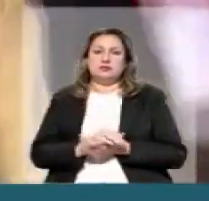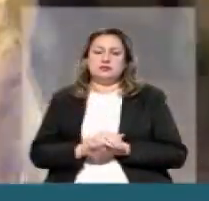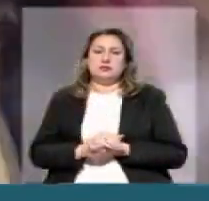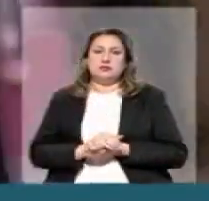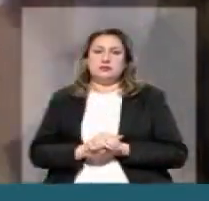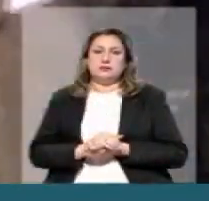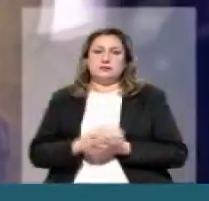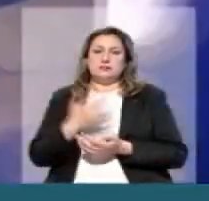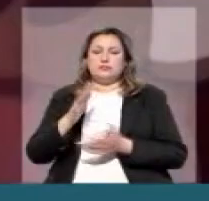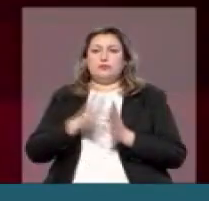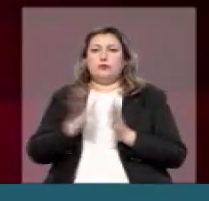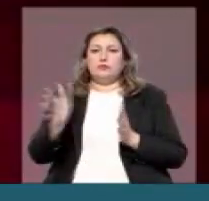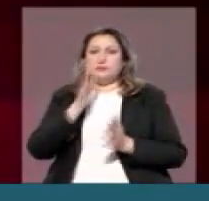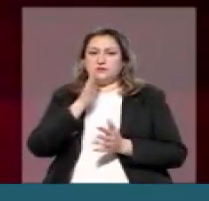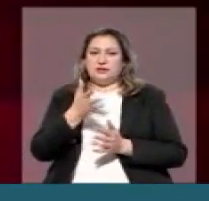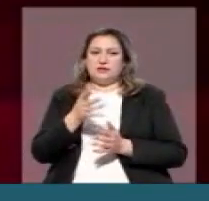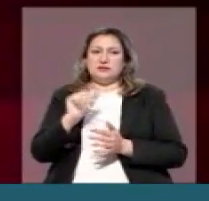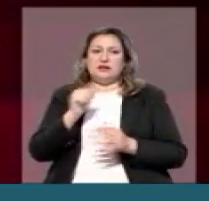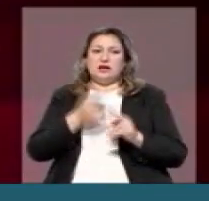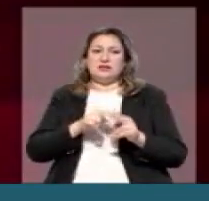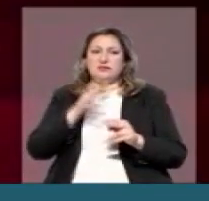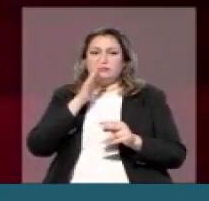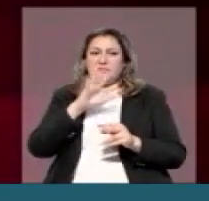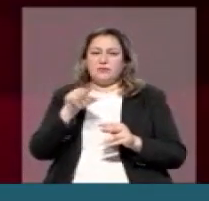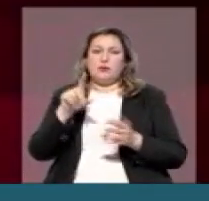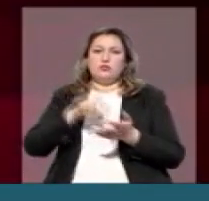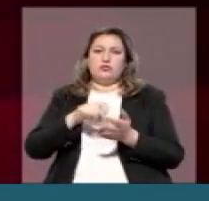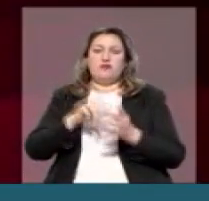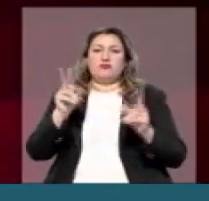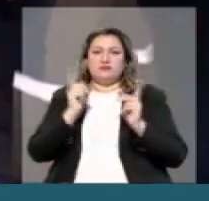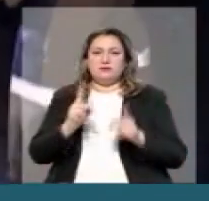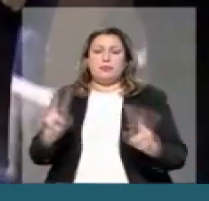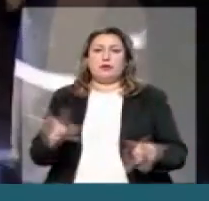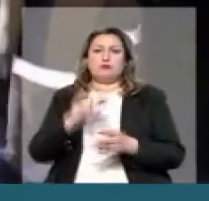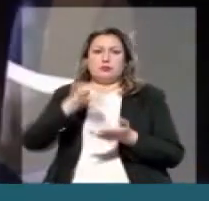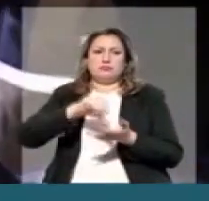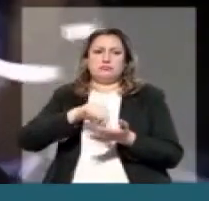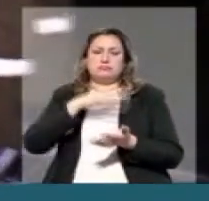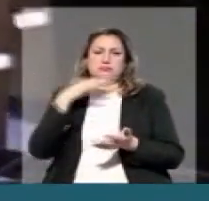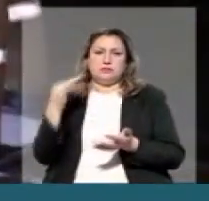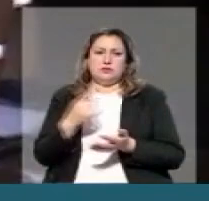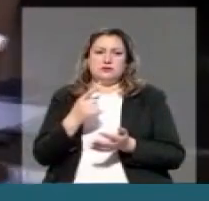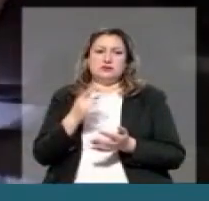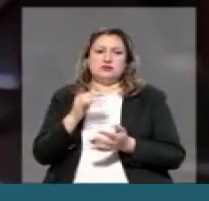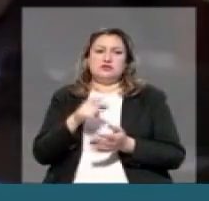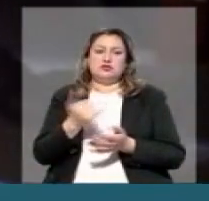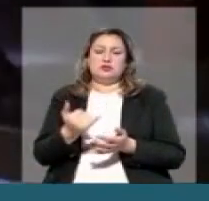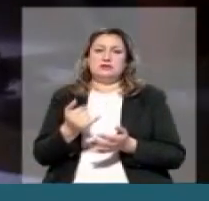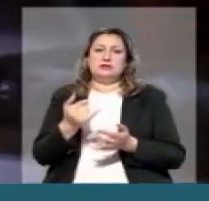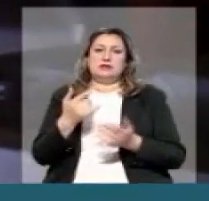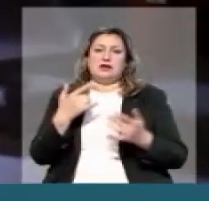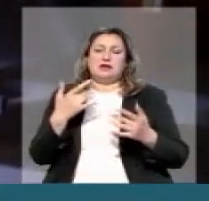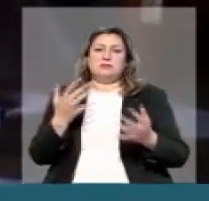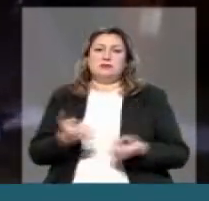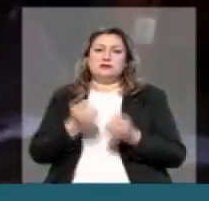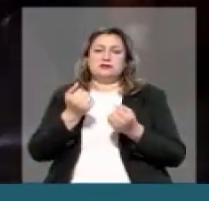талай өрт сөндіруге қатысқан. Бұл жолы өрт шалған көрермен залынан бірнеше адамды құтқарды. Оқу-жаттығу жиындары кәсібилікті